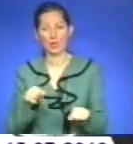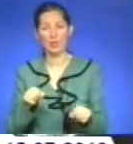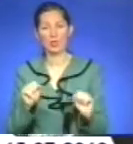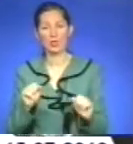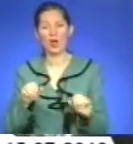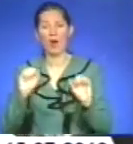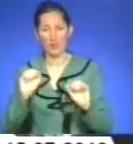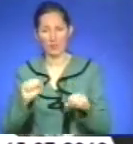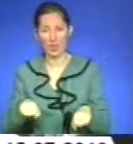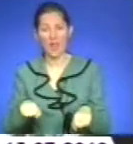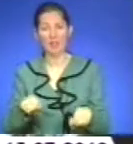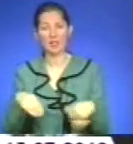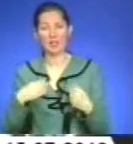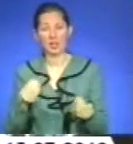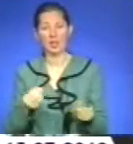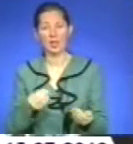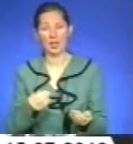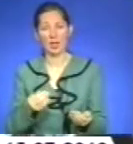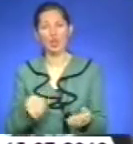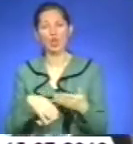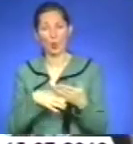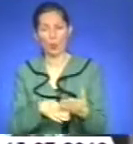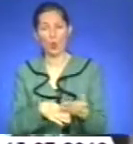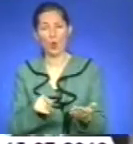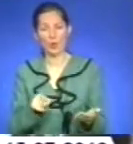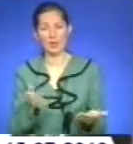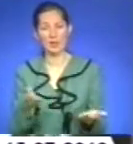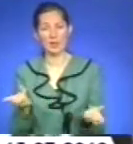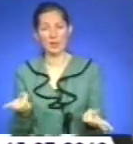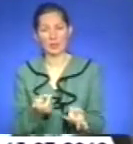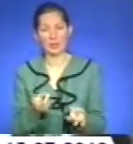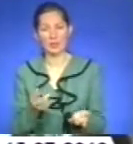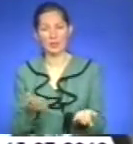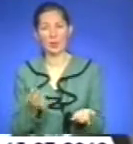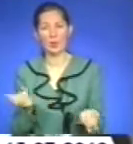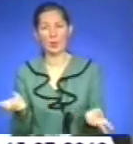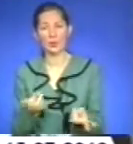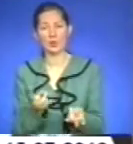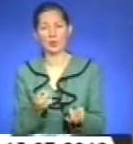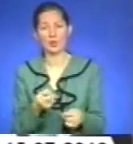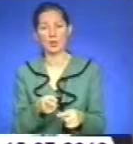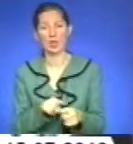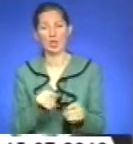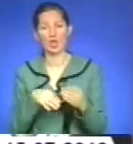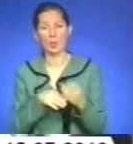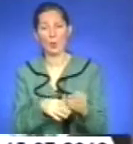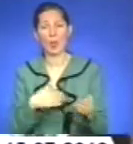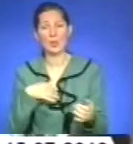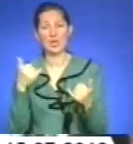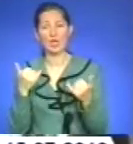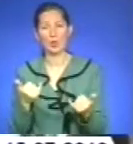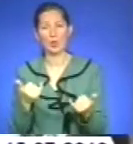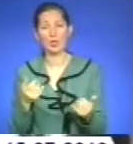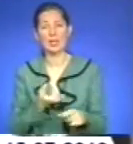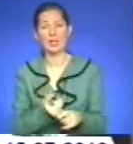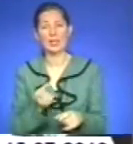посильну допомогу там, де це потрібно, і там, де потрібна ця допомога. Мені сьогодні